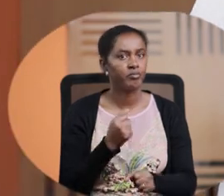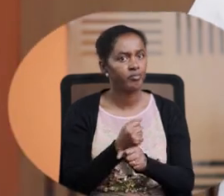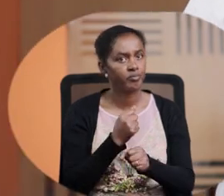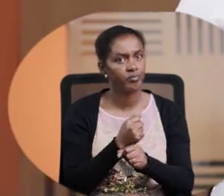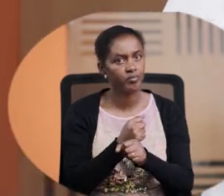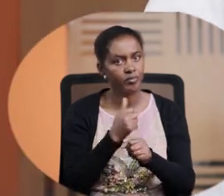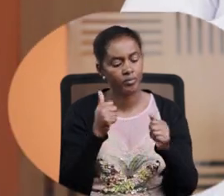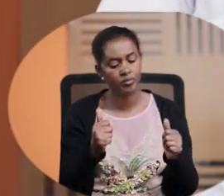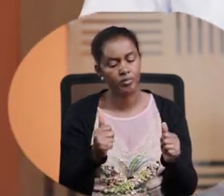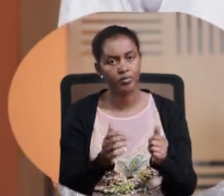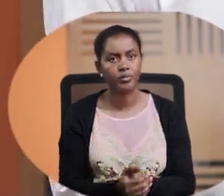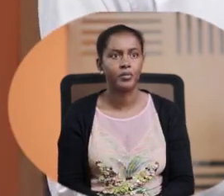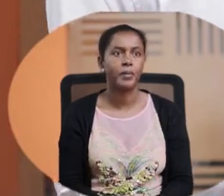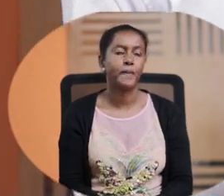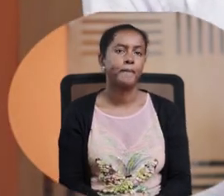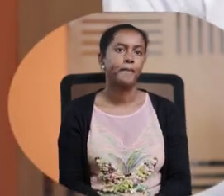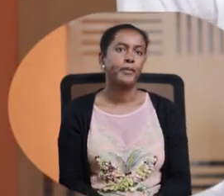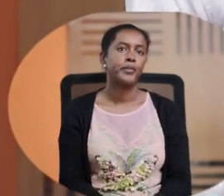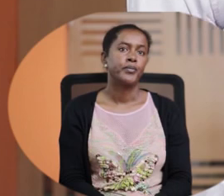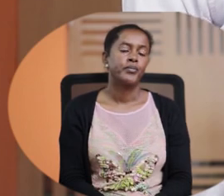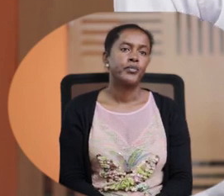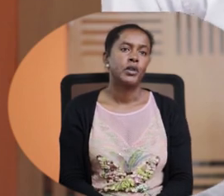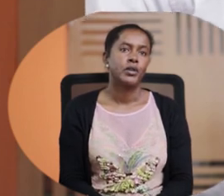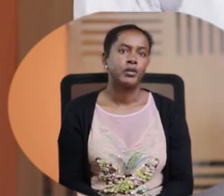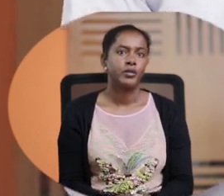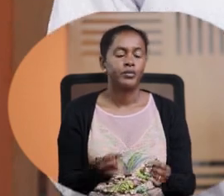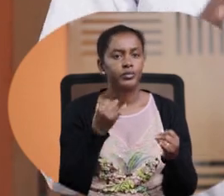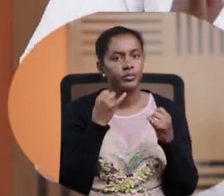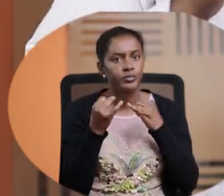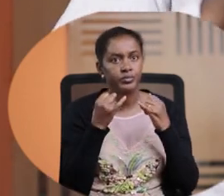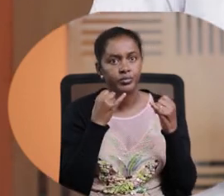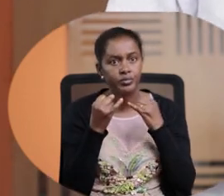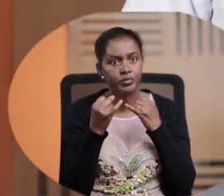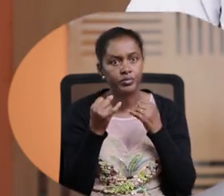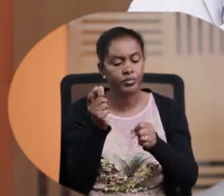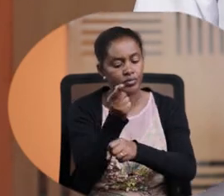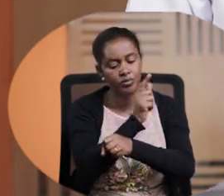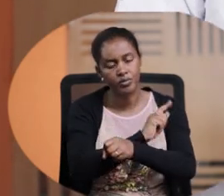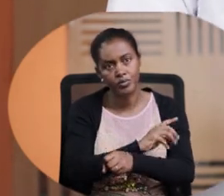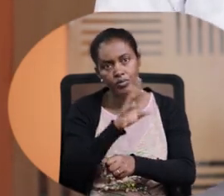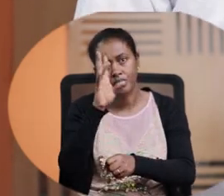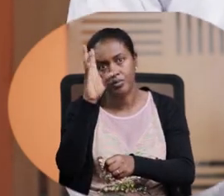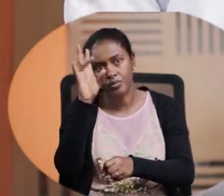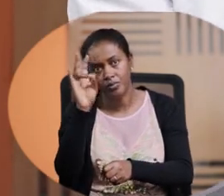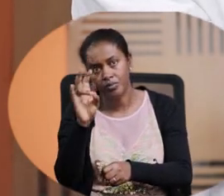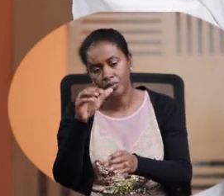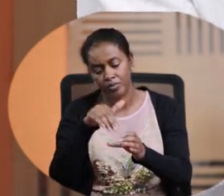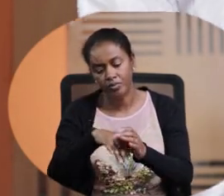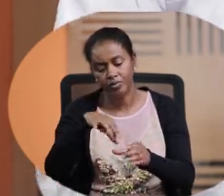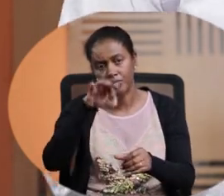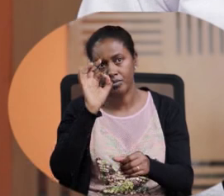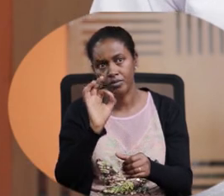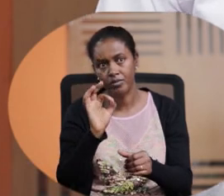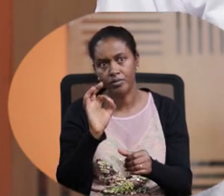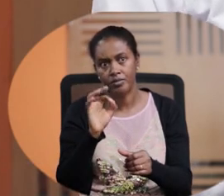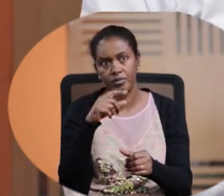odefanno bifagaragaratin funanam odefanno guya torbat fakkenya kun kana garsisu odefanno bifagaragaratin funanam qindese hikatti